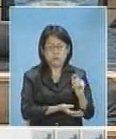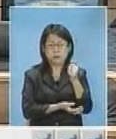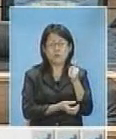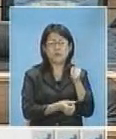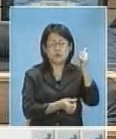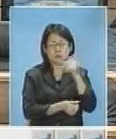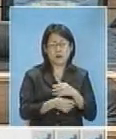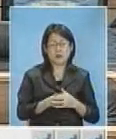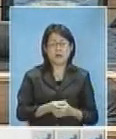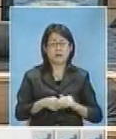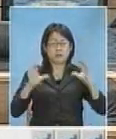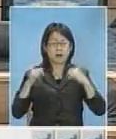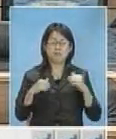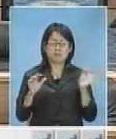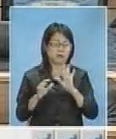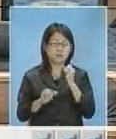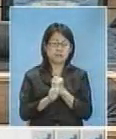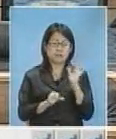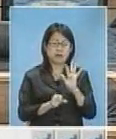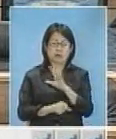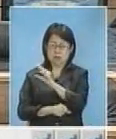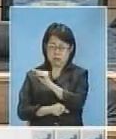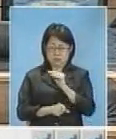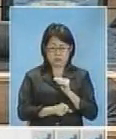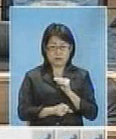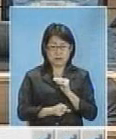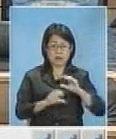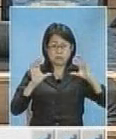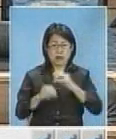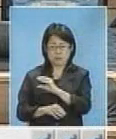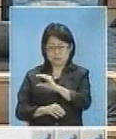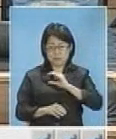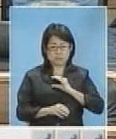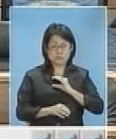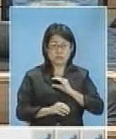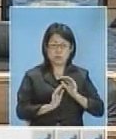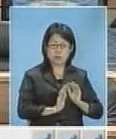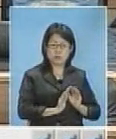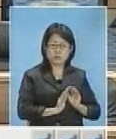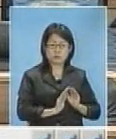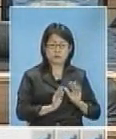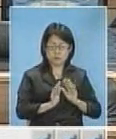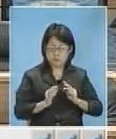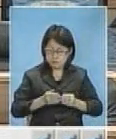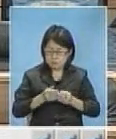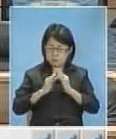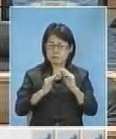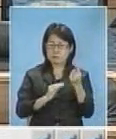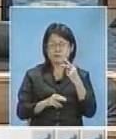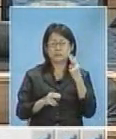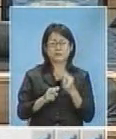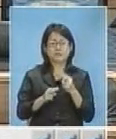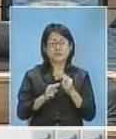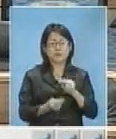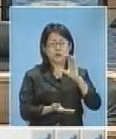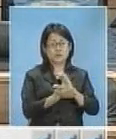รัฐบาลกลับบอกว่าไม่ครับจะเอาเม็ดเงินส่วนนี้เนี่ยไปใส่ไว้ในกองทุนที่จะตั้งขึ้นมาใหม่เรียกว่ากองทุน